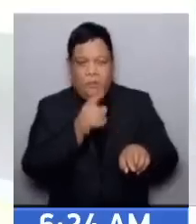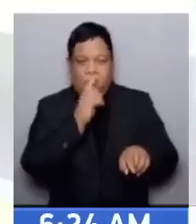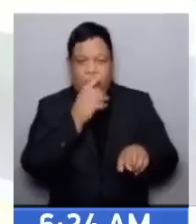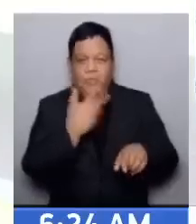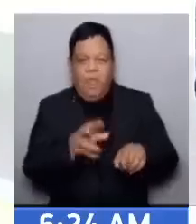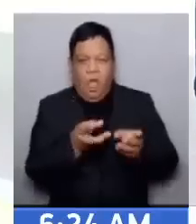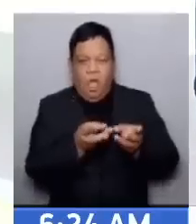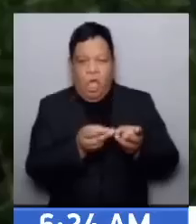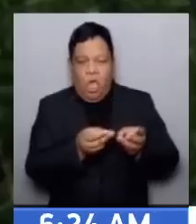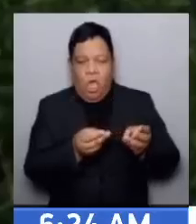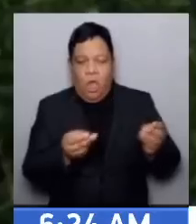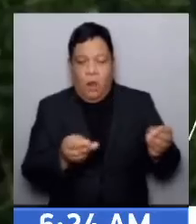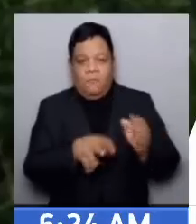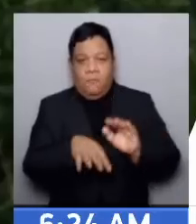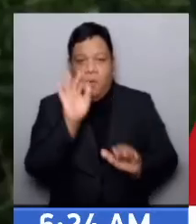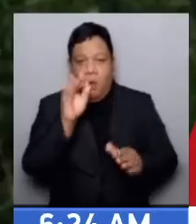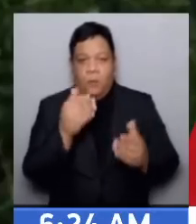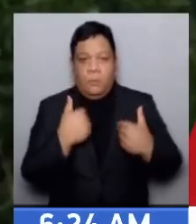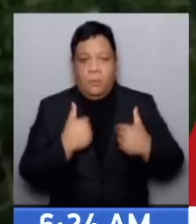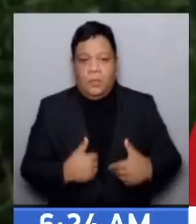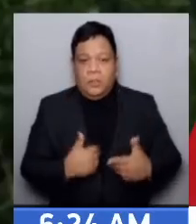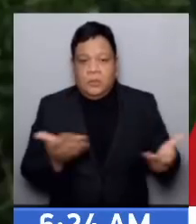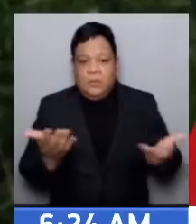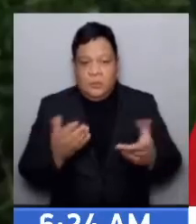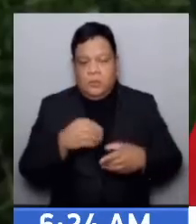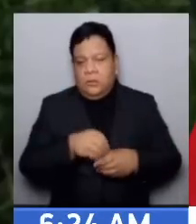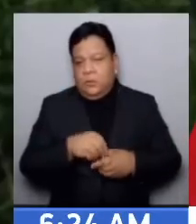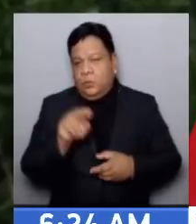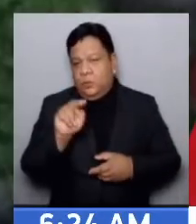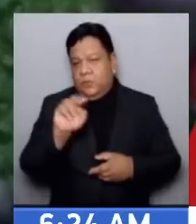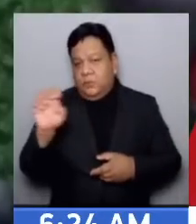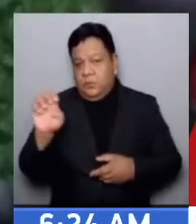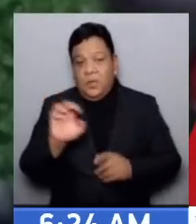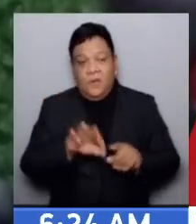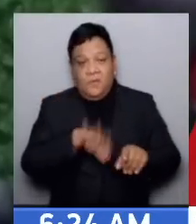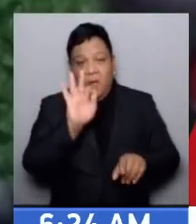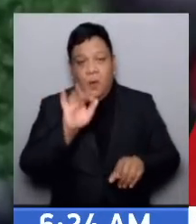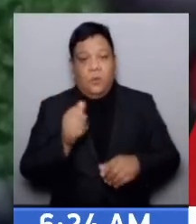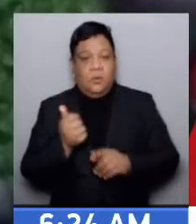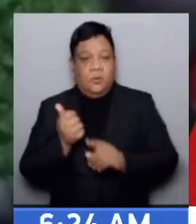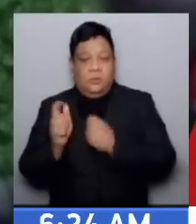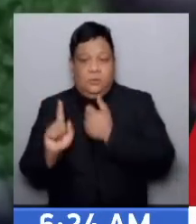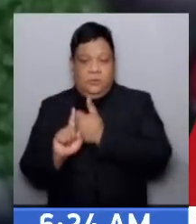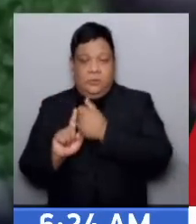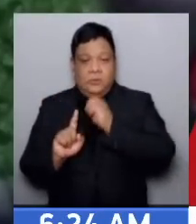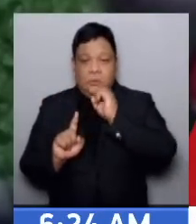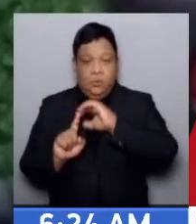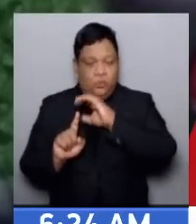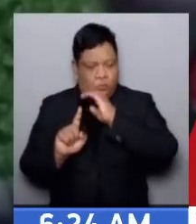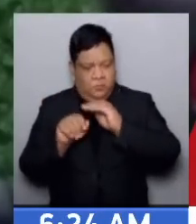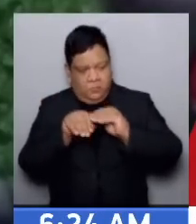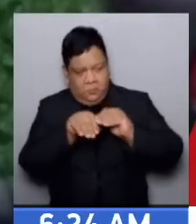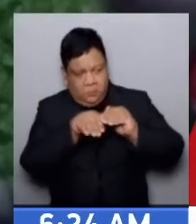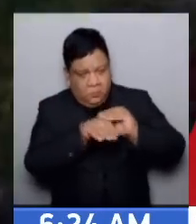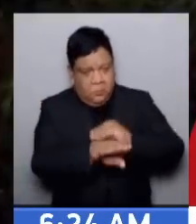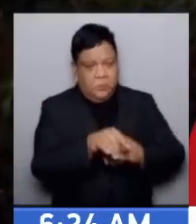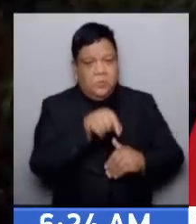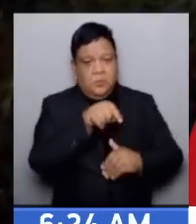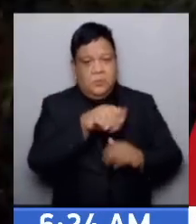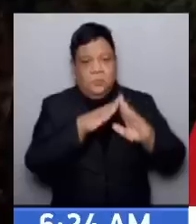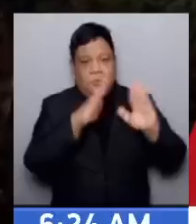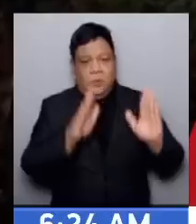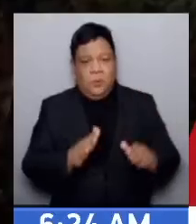Nueva Ecija. Nadiskubre ang bangkay ng senior citizen ang pasukin ng mga kapitbahay ang kanyang bahay dahil ilang araw na siyang hindi